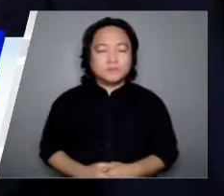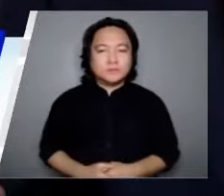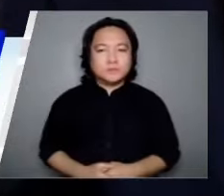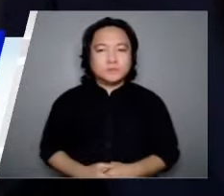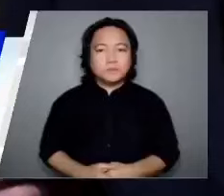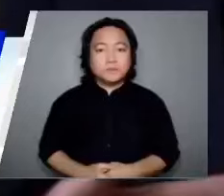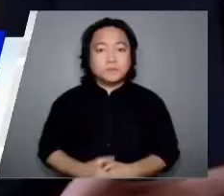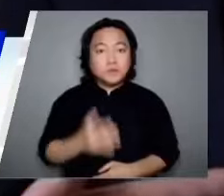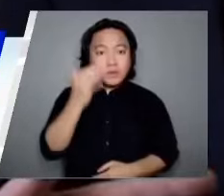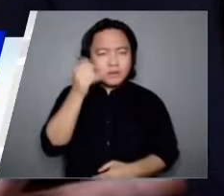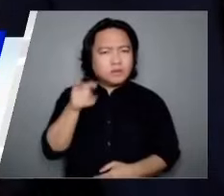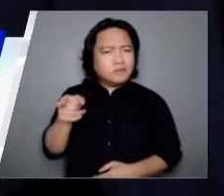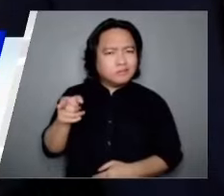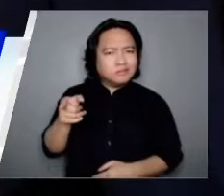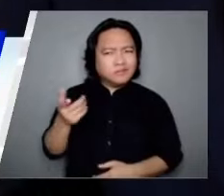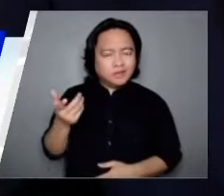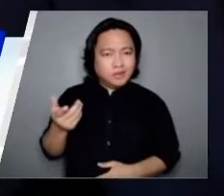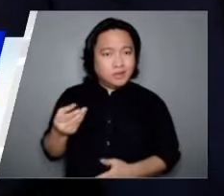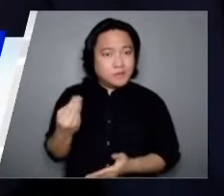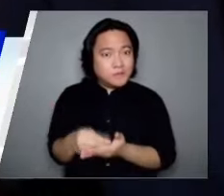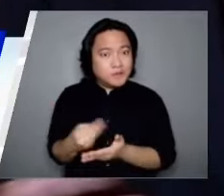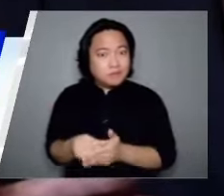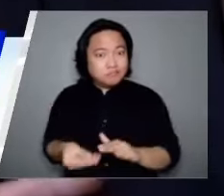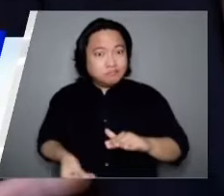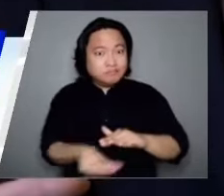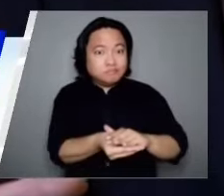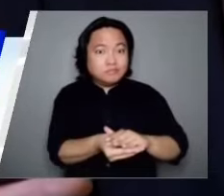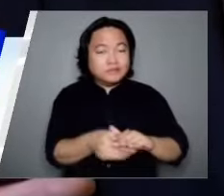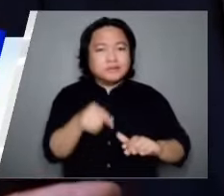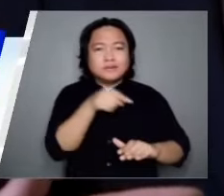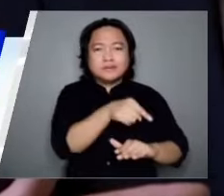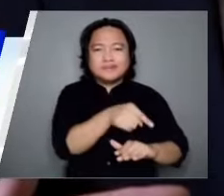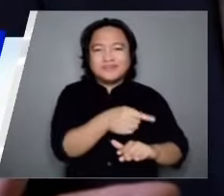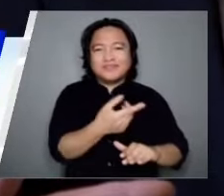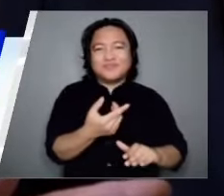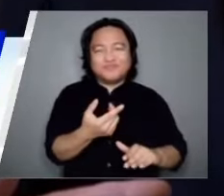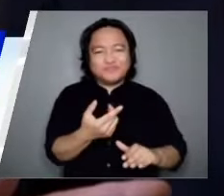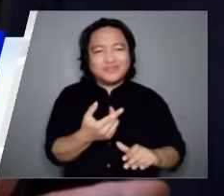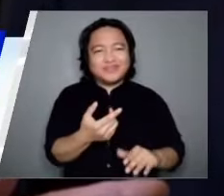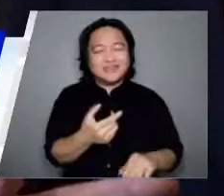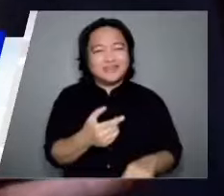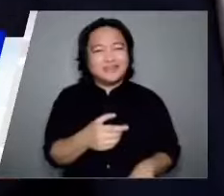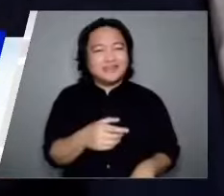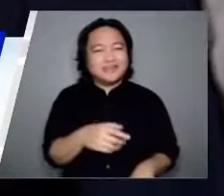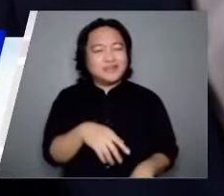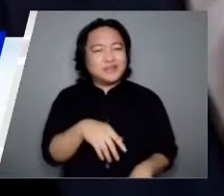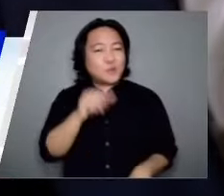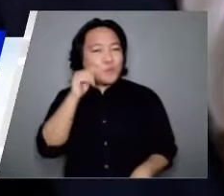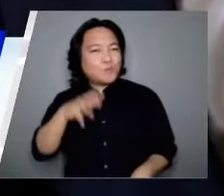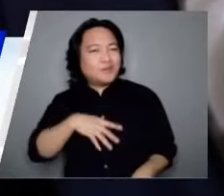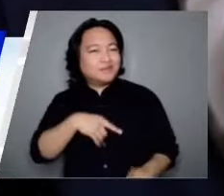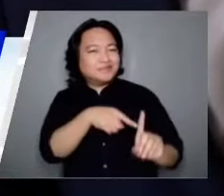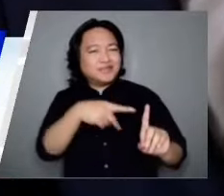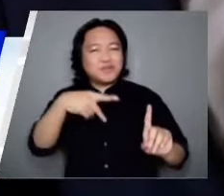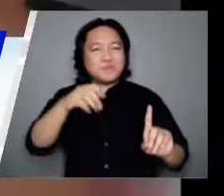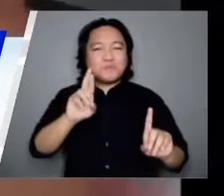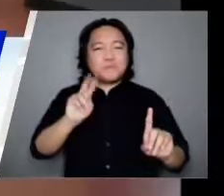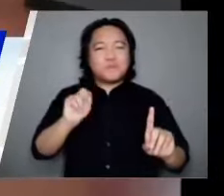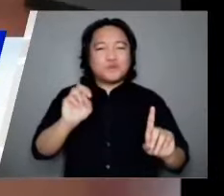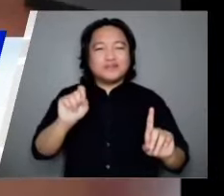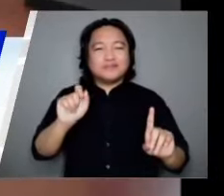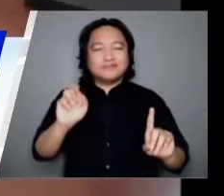ni Trump sa isang porn star noong 2016. Ayon sa prosecution, nilabag ni Trump ang batas. Ang pagbayad daw ng kampo